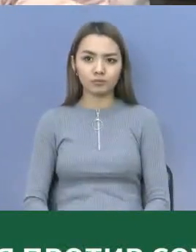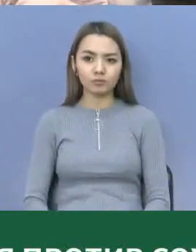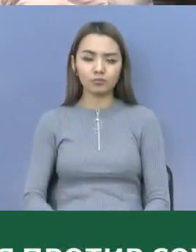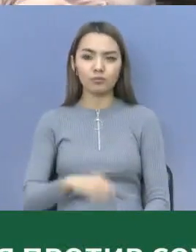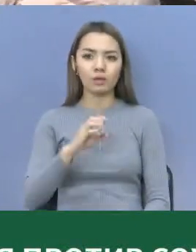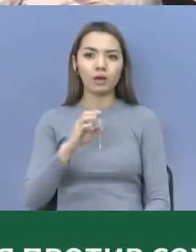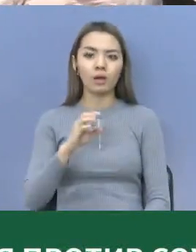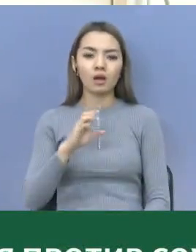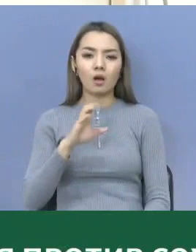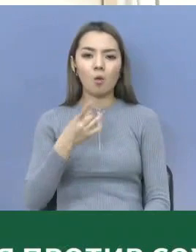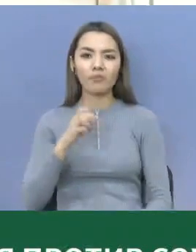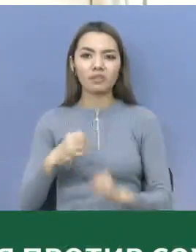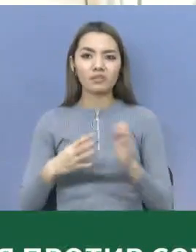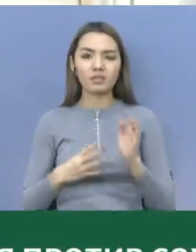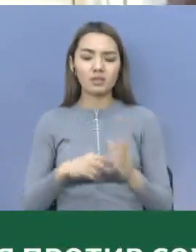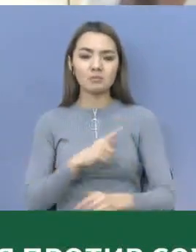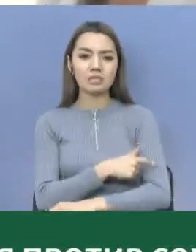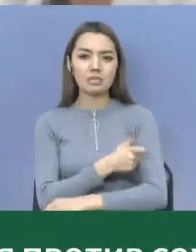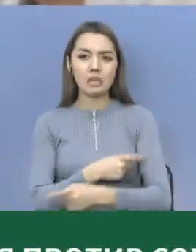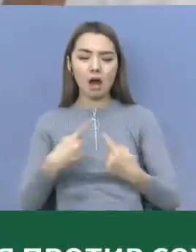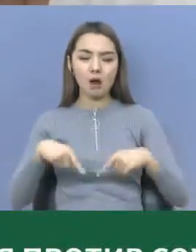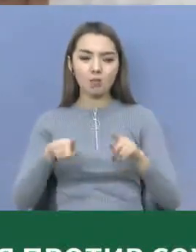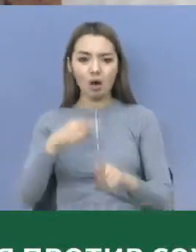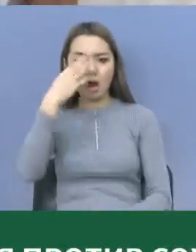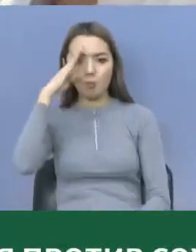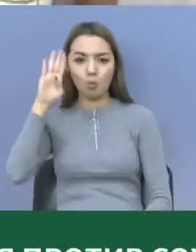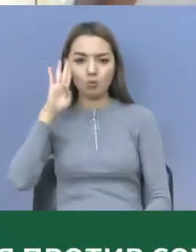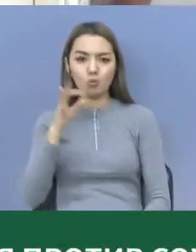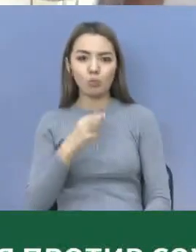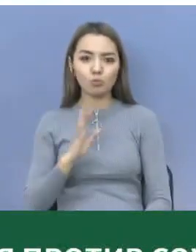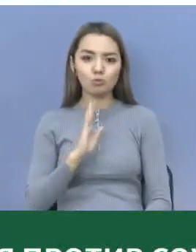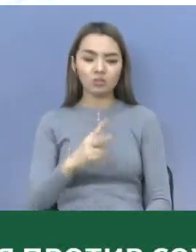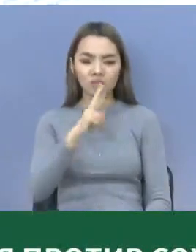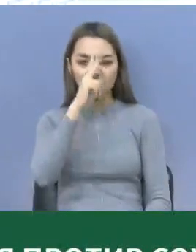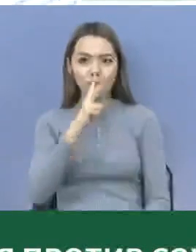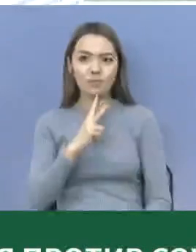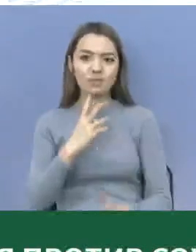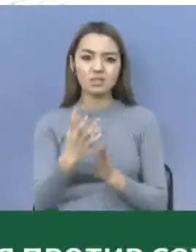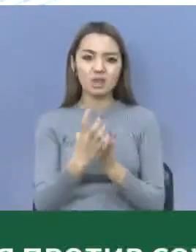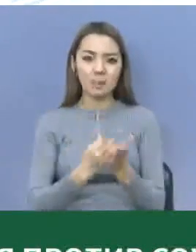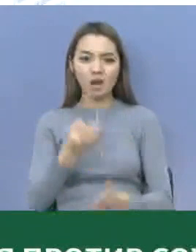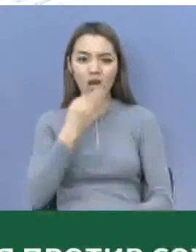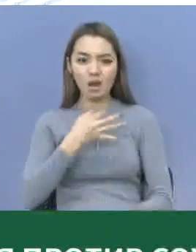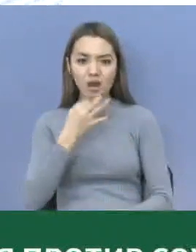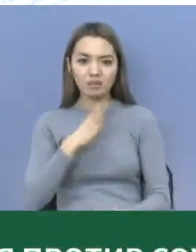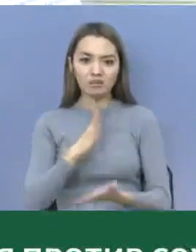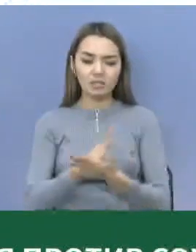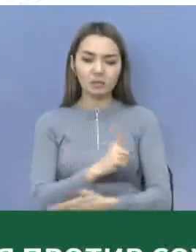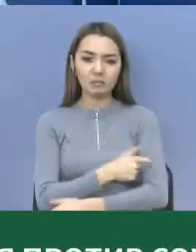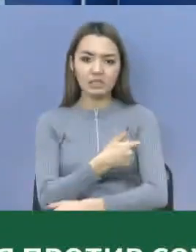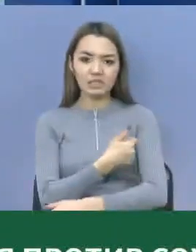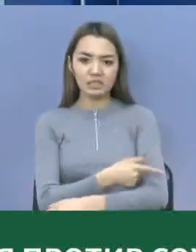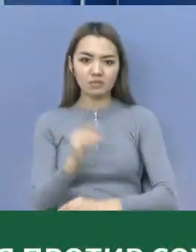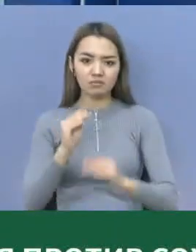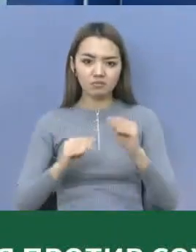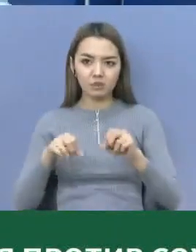инфекцией COVID-19 в медицинских организациях Акмолинской области сформирован двухмесячный запас лекарственных средств и медицинских